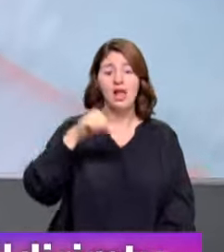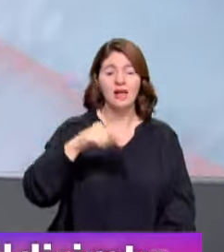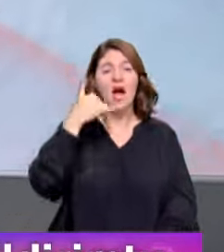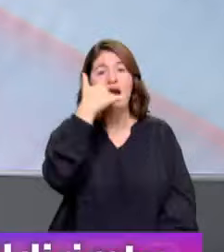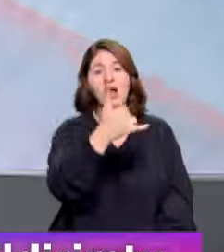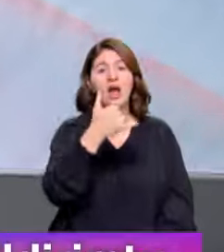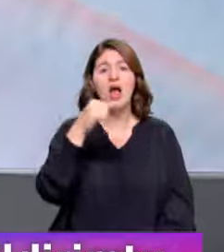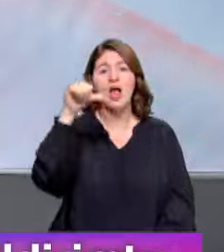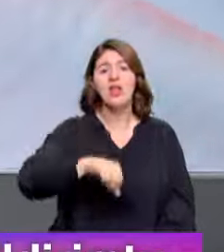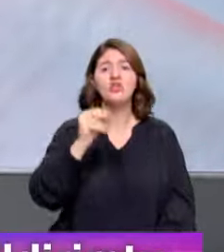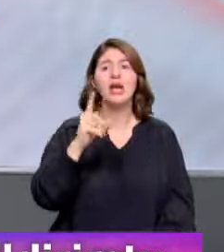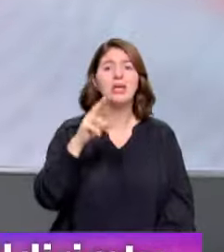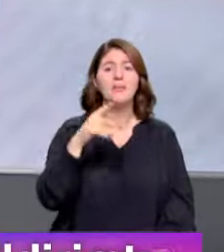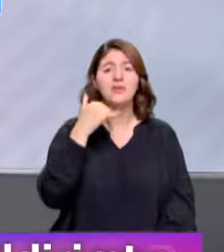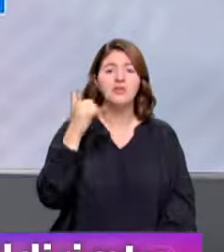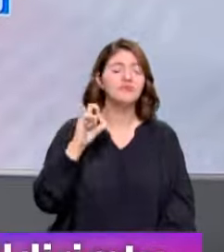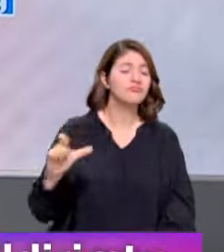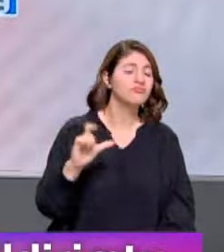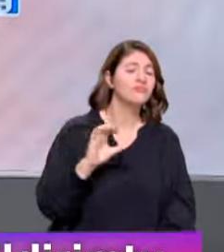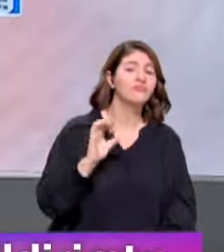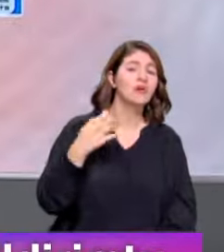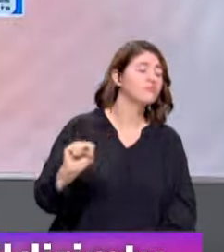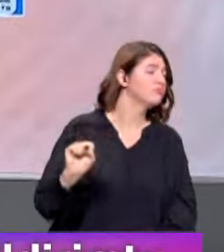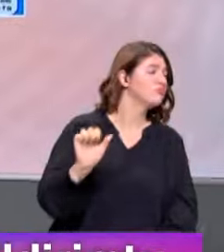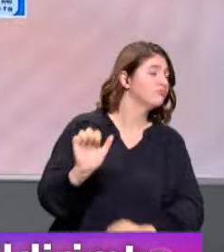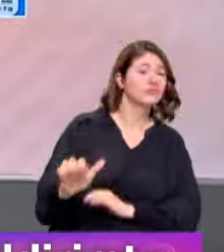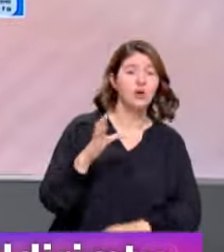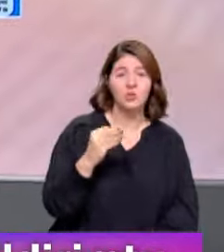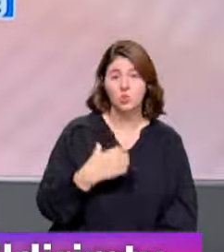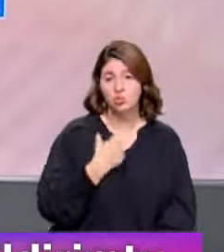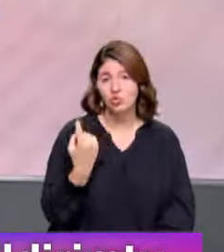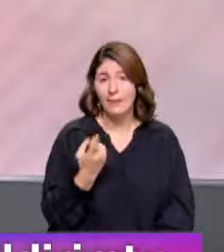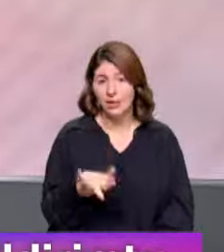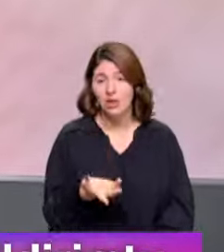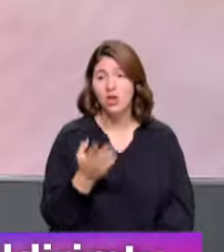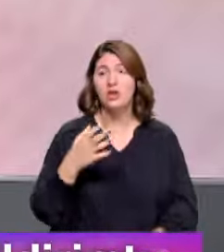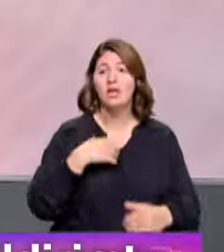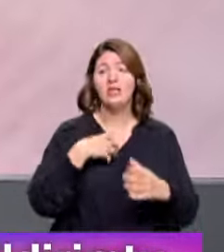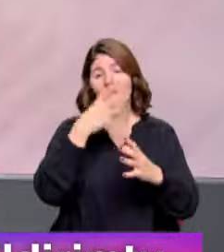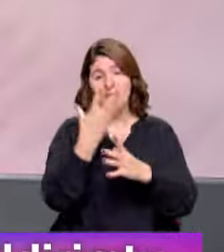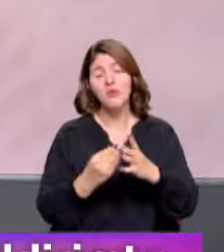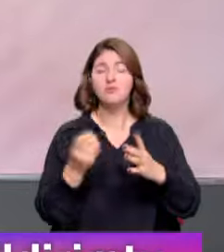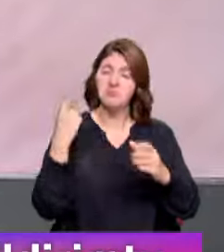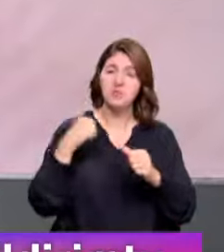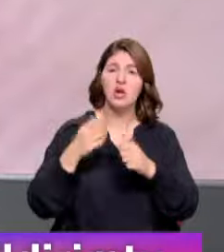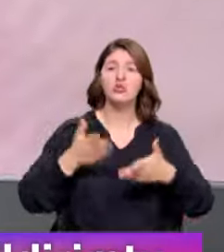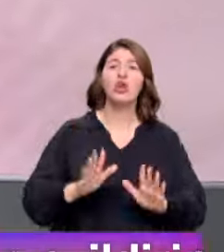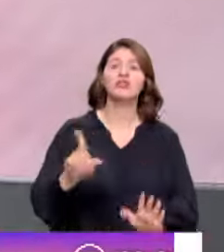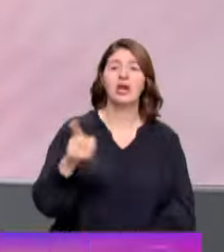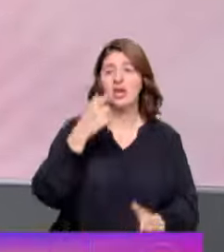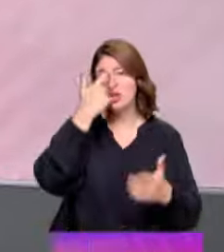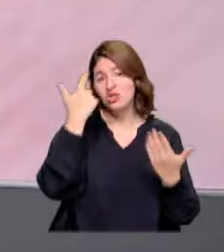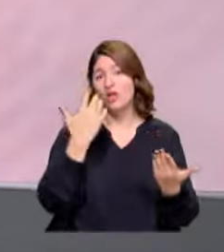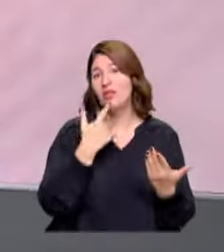telefonlarına çıkmaması da işin en üzücü taraflarından biriydi. Küllerinden doğacak diyor Milliyet gazetesi. İnşallah